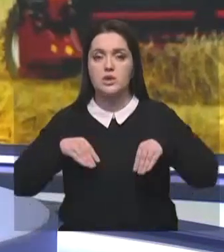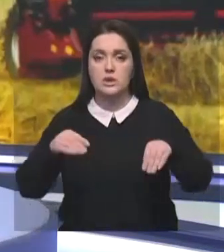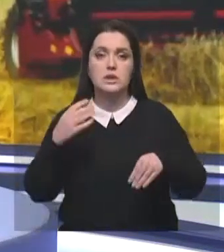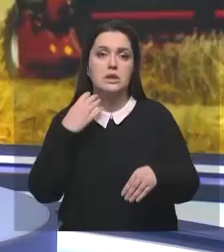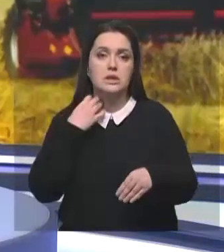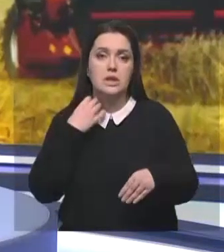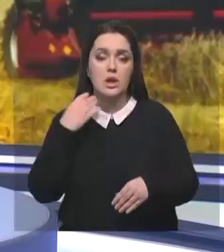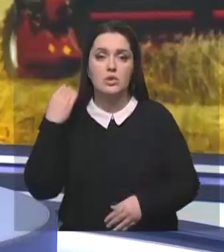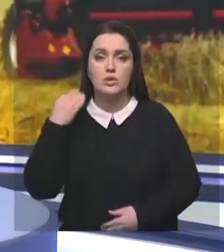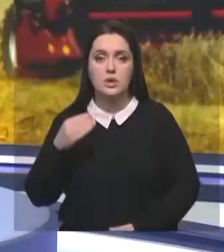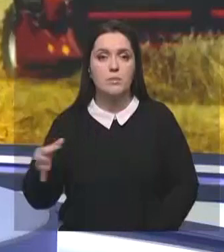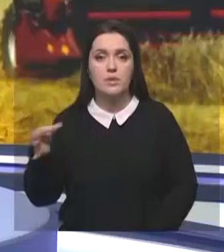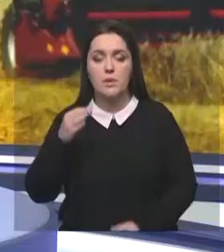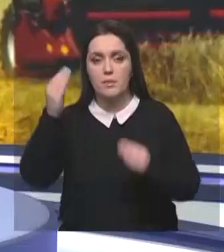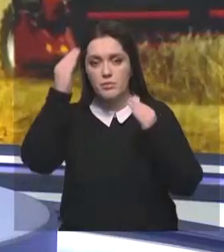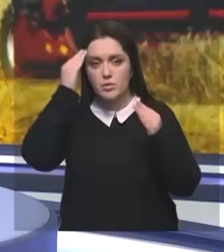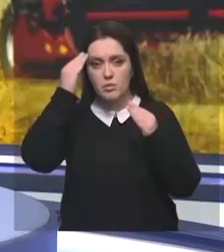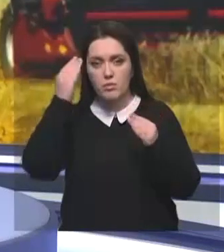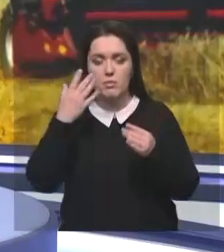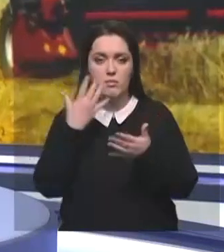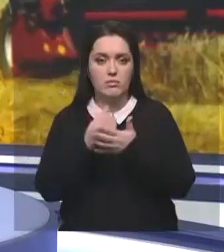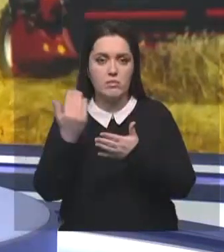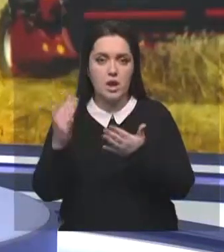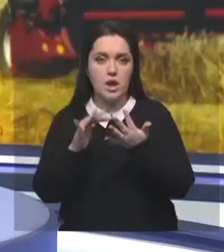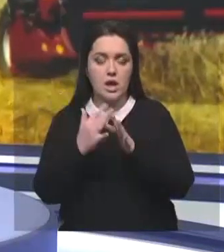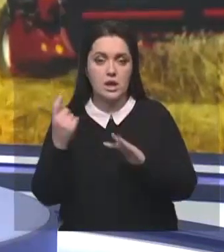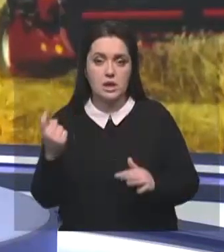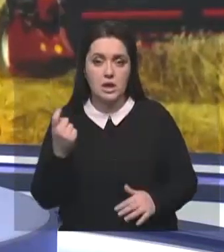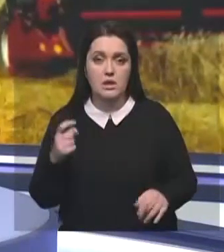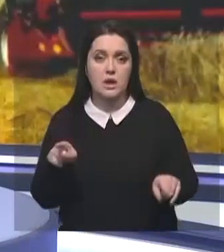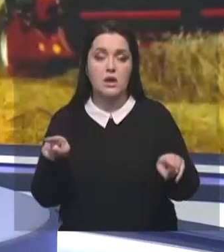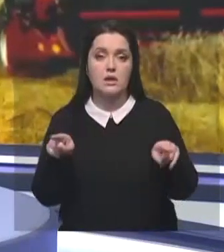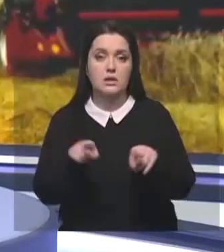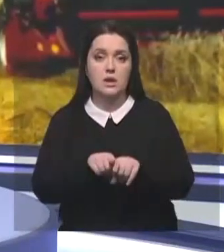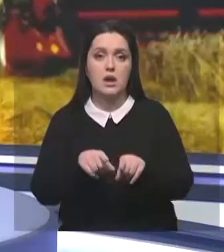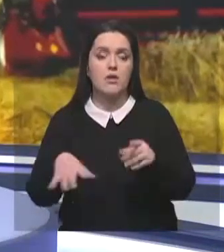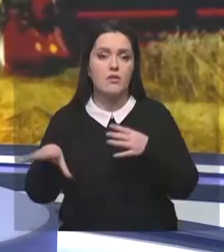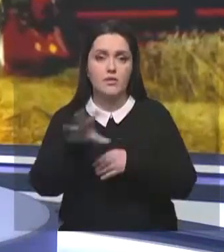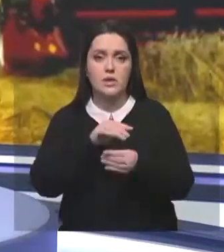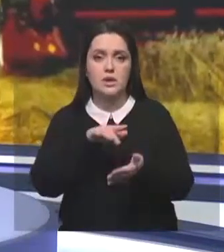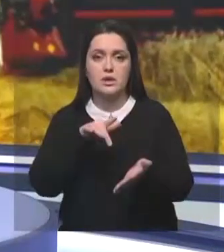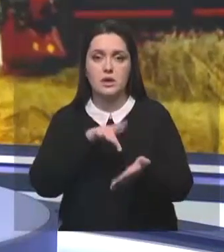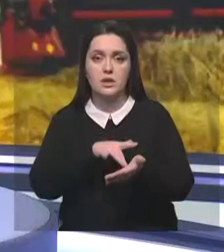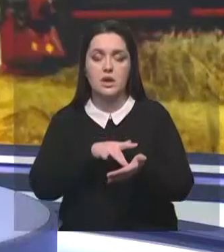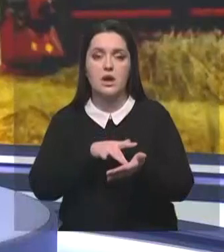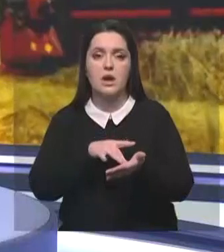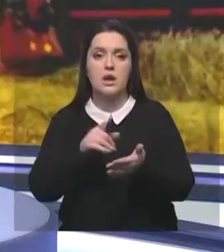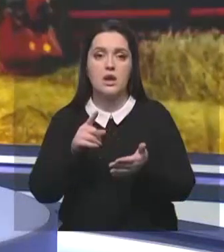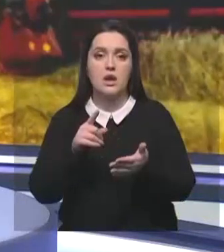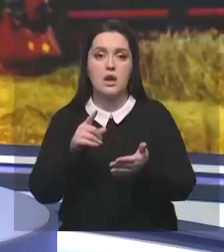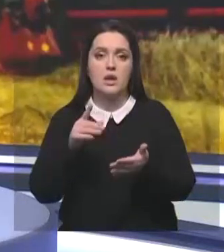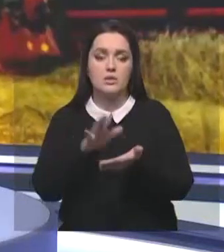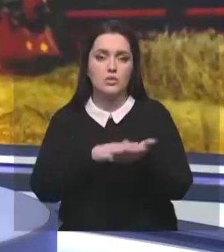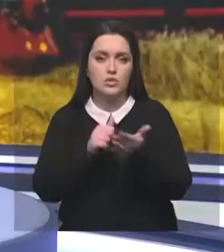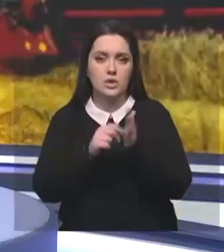в Кызылординской и Туркестанской областях, по мнению местных аграриев. И такая ситуация практически во всех регионах страны.